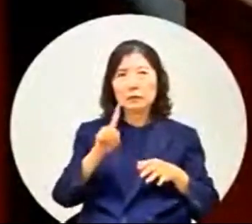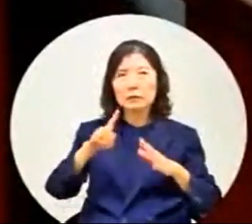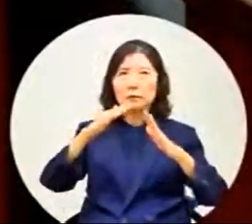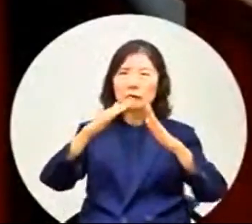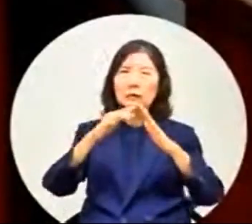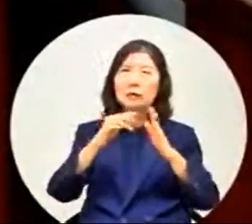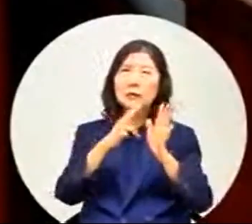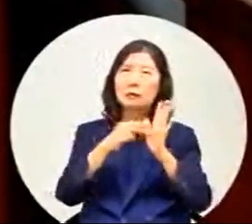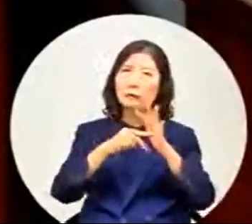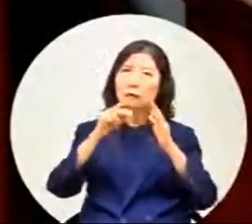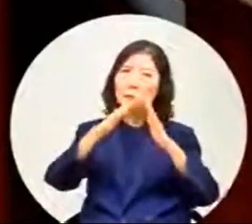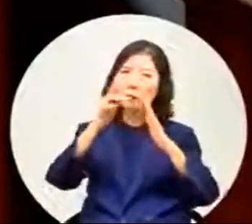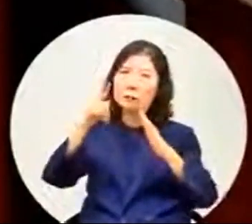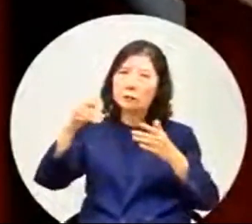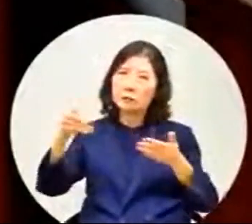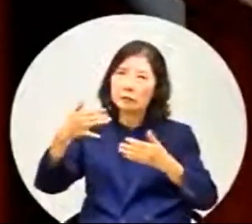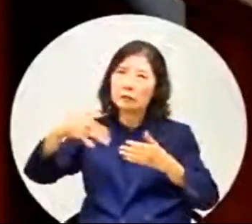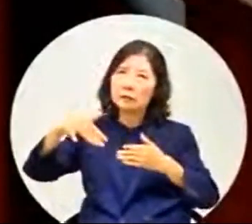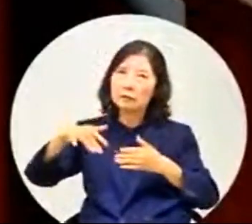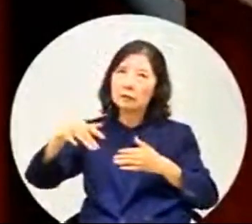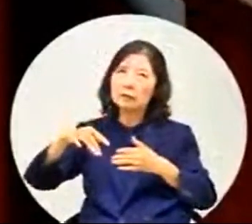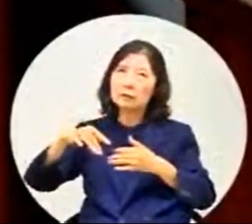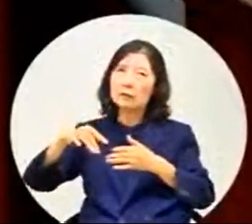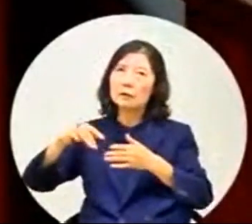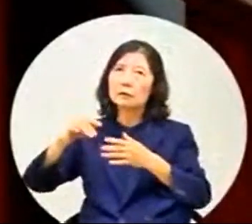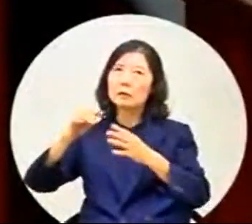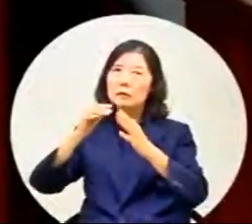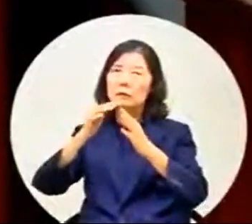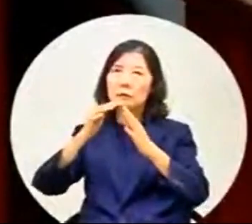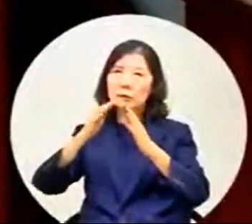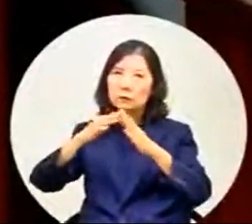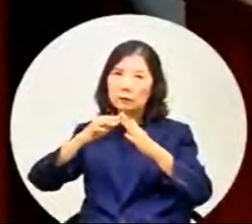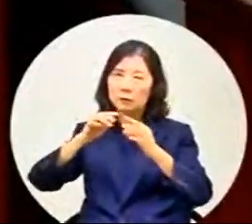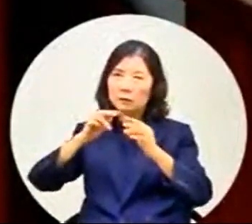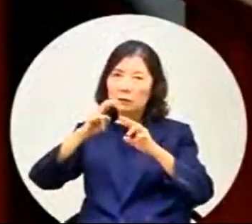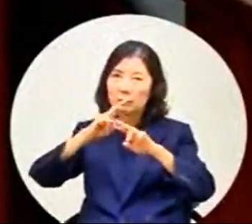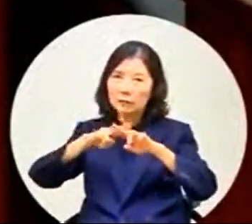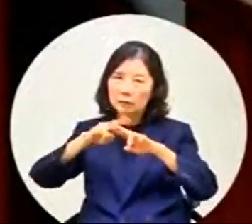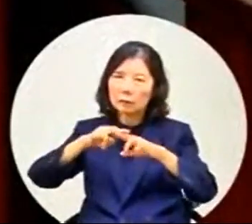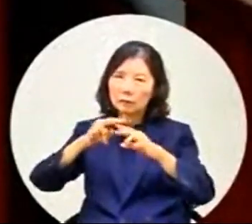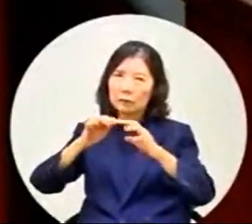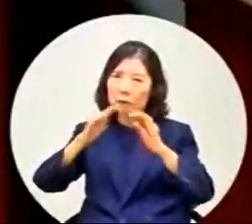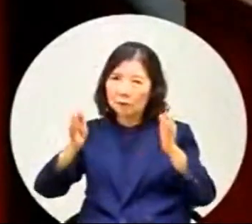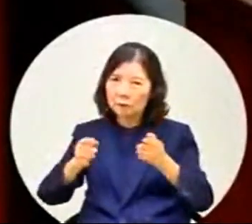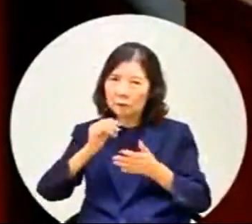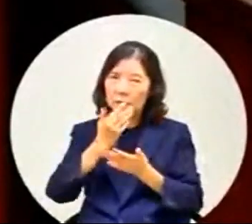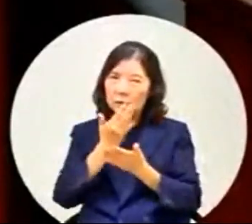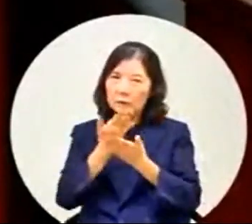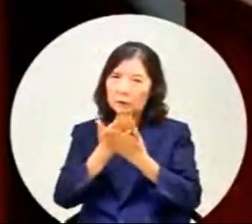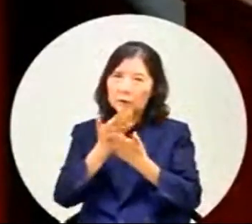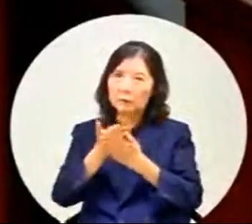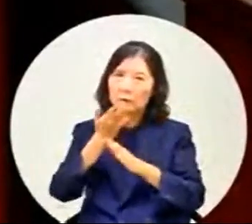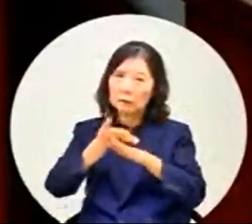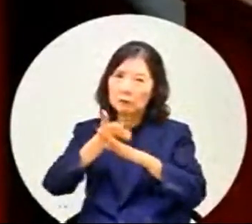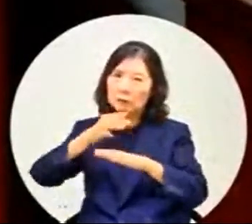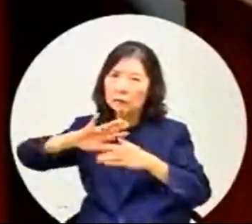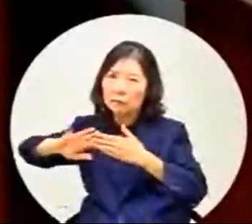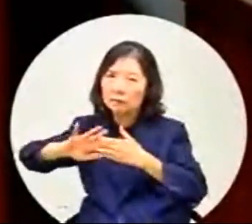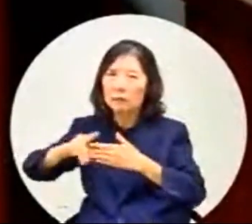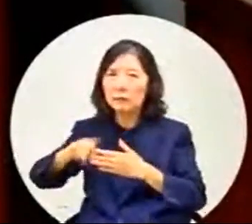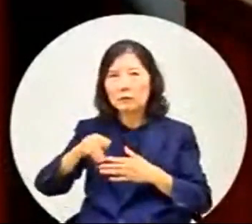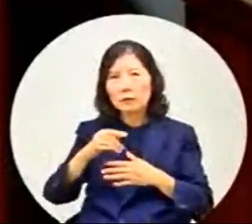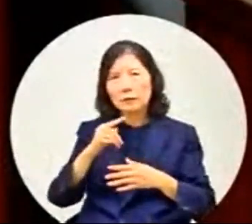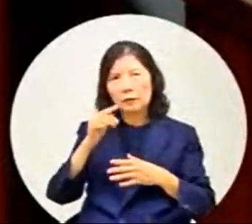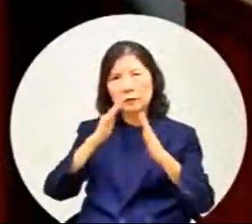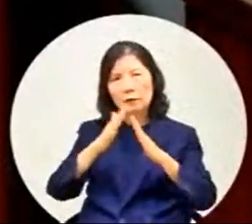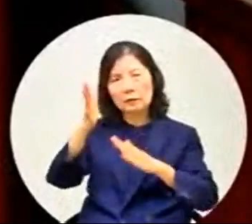厝阿北起好，你家具修先摆放在外面，这个一般的市民不理解啊，他要了解为什么市政府要这